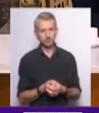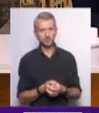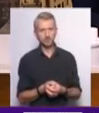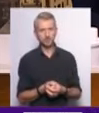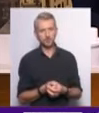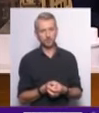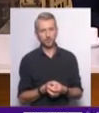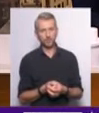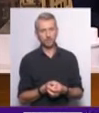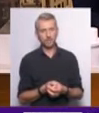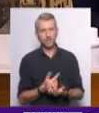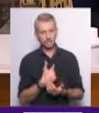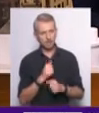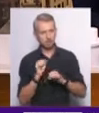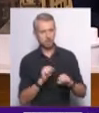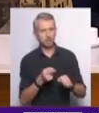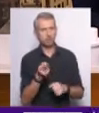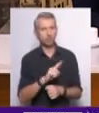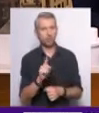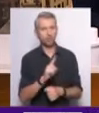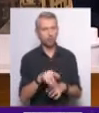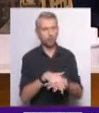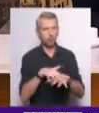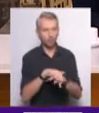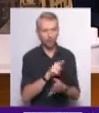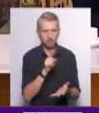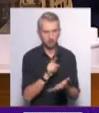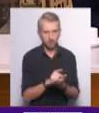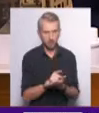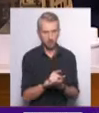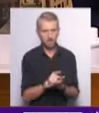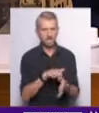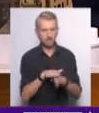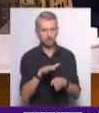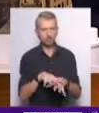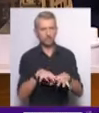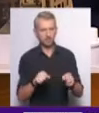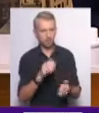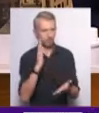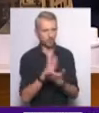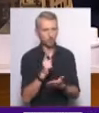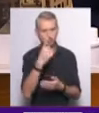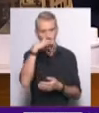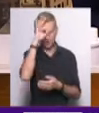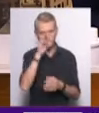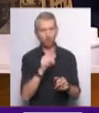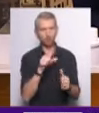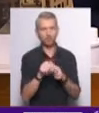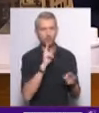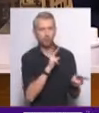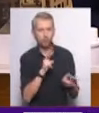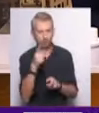принципі, прихильник того, що громада має здійснювати свою владу безпосередньо, що поліція, особливо патрульна поліція,